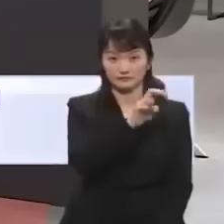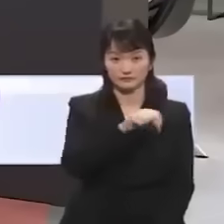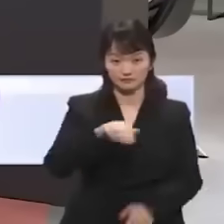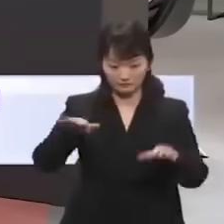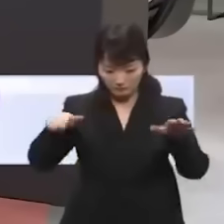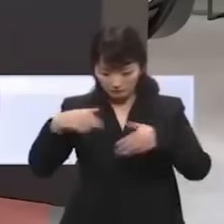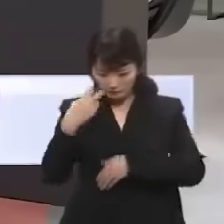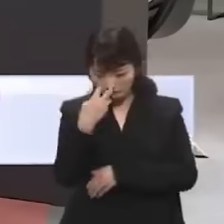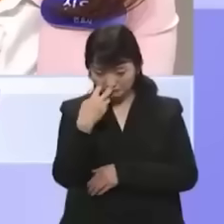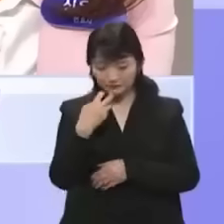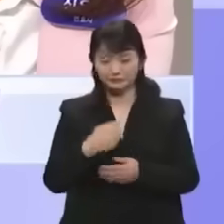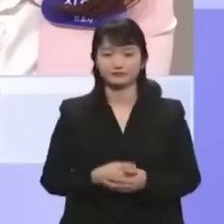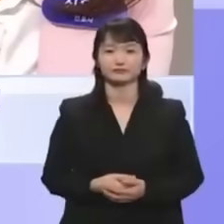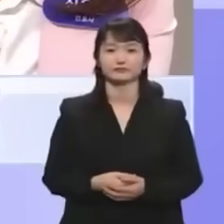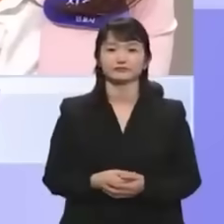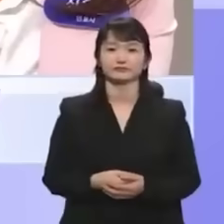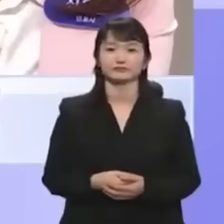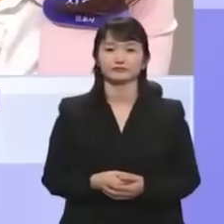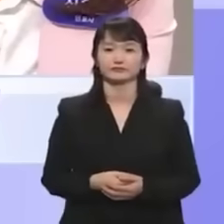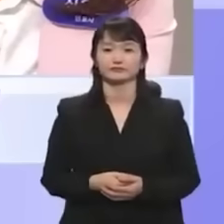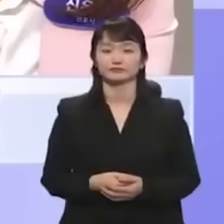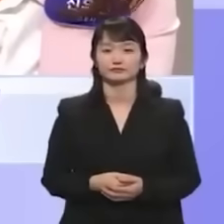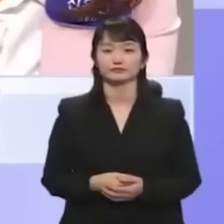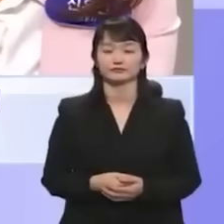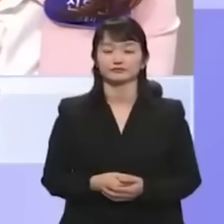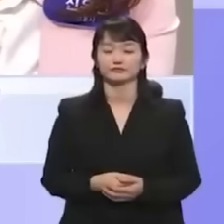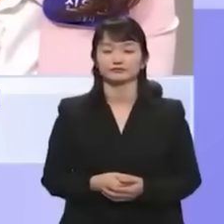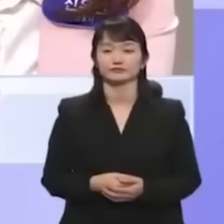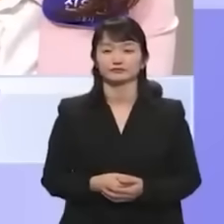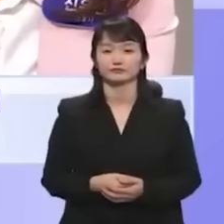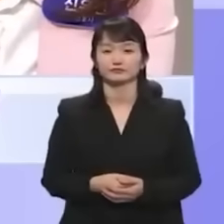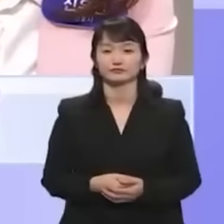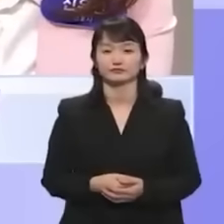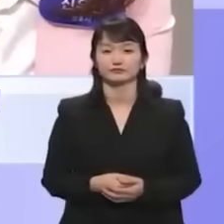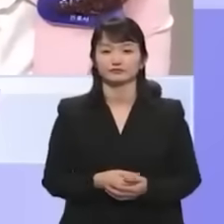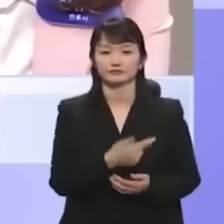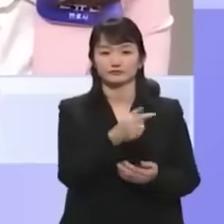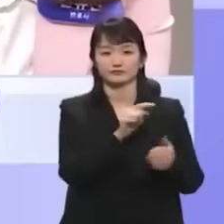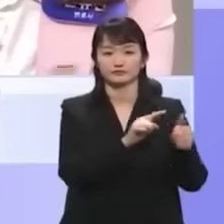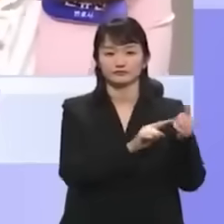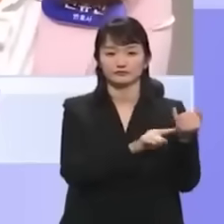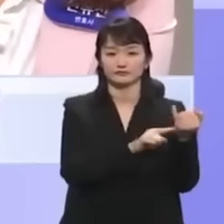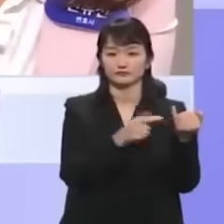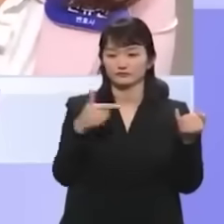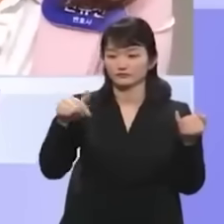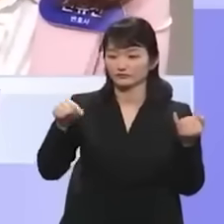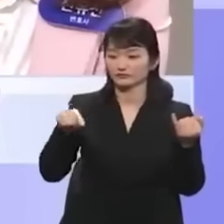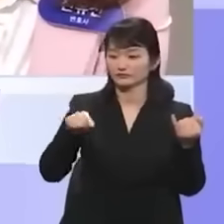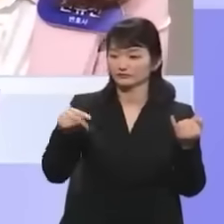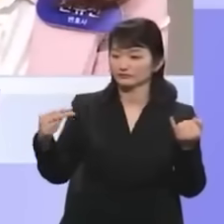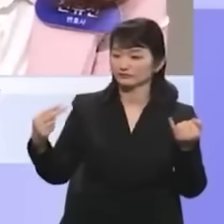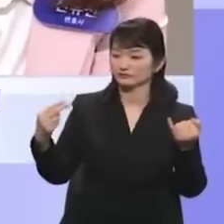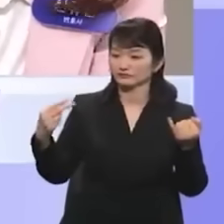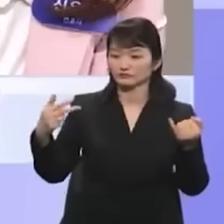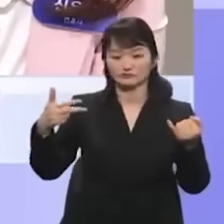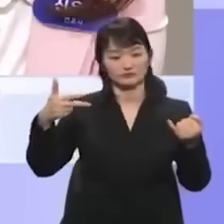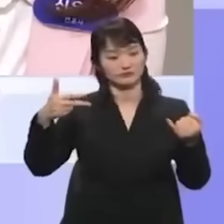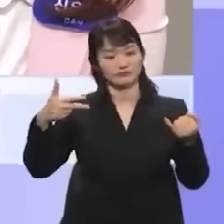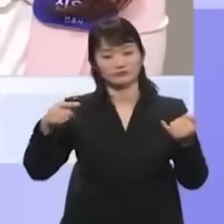조사를 했잖아요 그때 뭐 이제 남현 씨가 전씨를 향해서 뭘 봐라고 얘기했다는 부분도 전해줬고 그리고